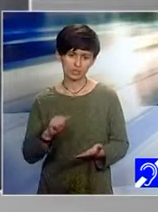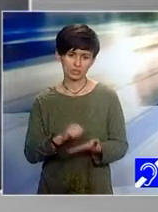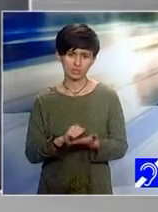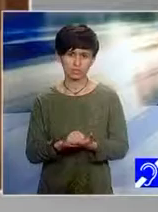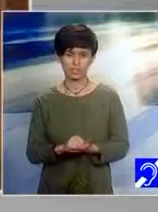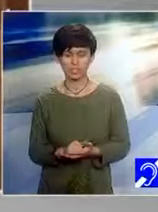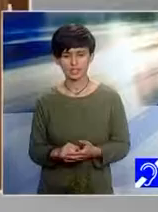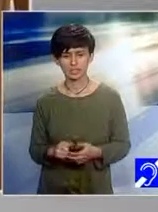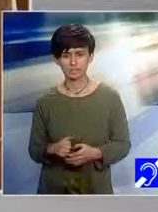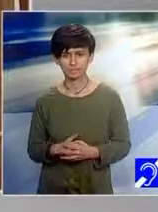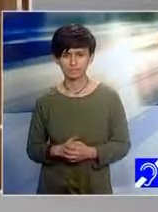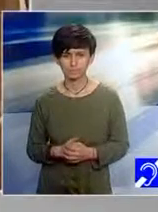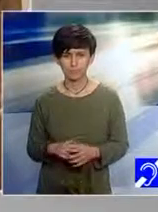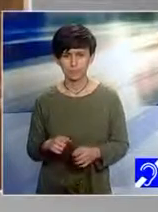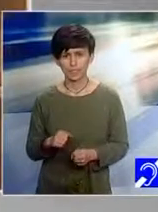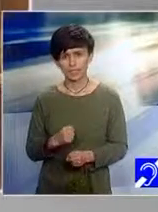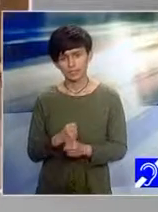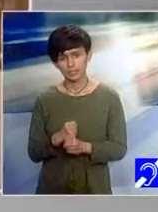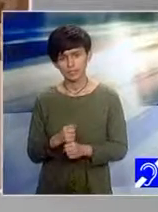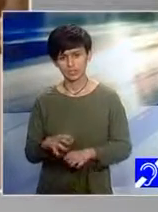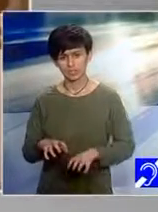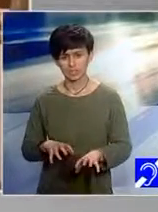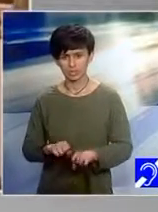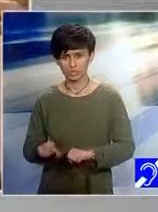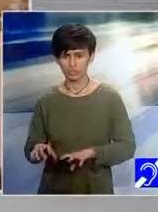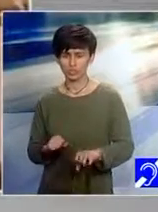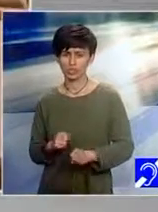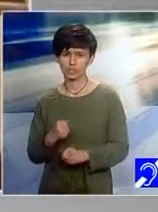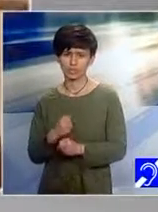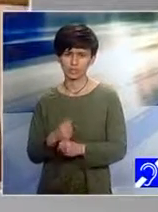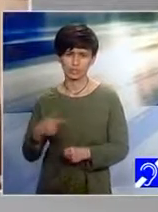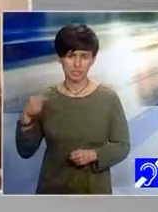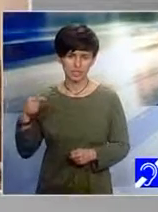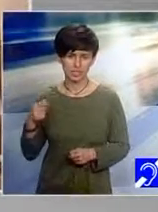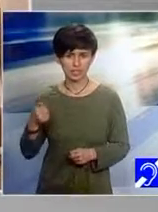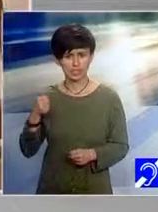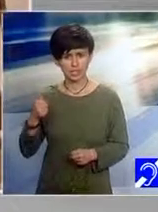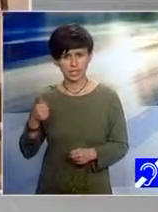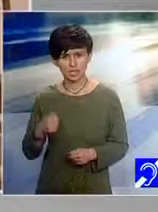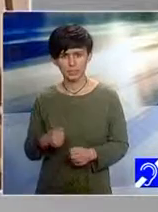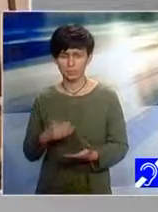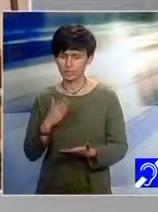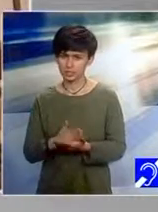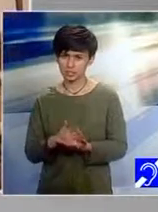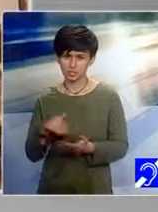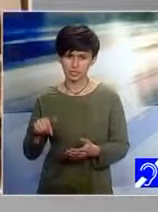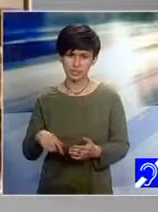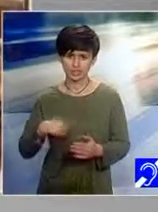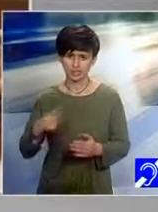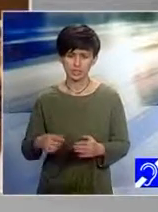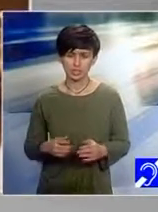1946. Confecționarea covoarelor persane a fost înstăpânită la Gherla de armenii stabiliți aici după genocidul